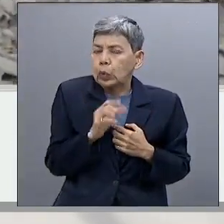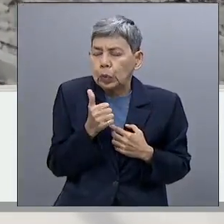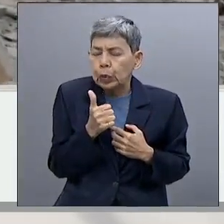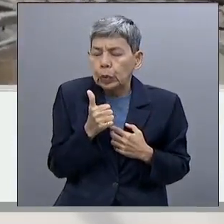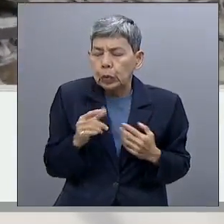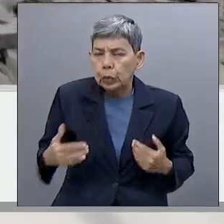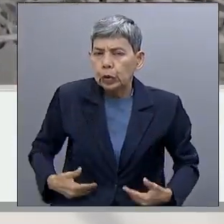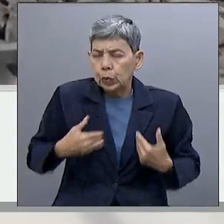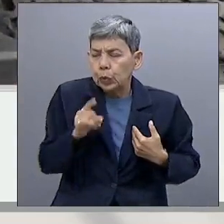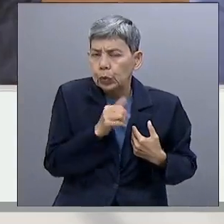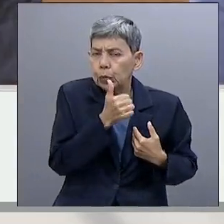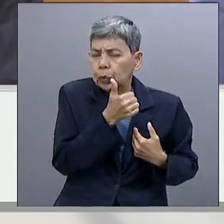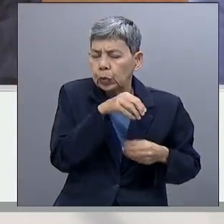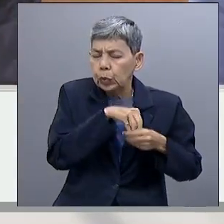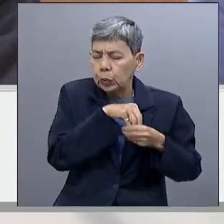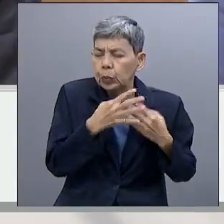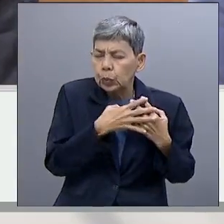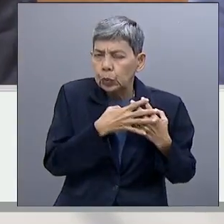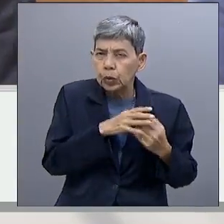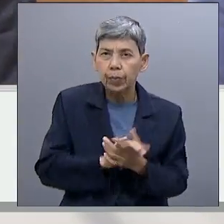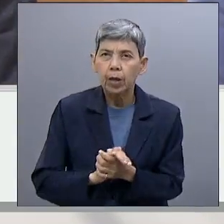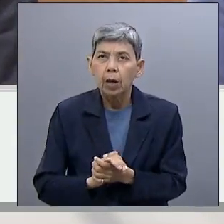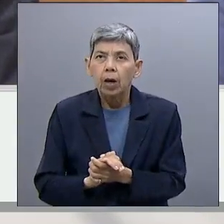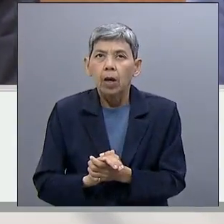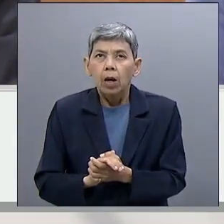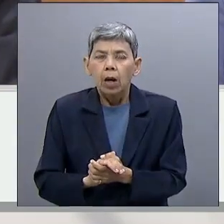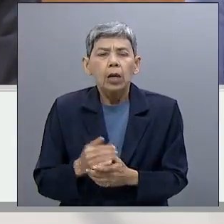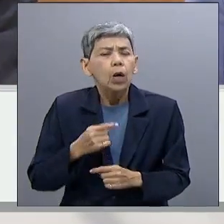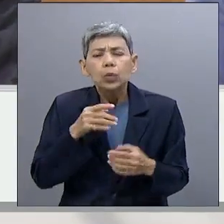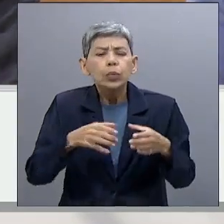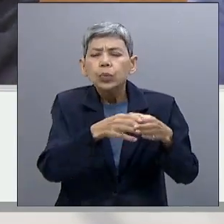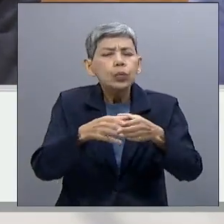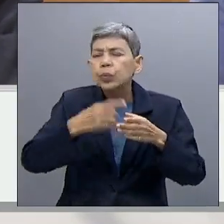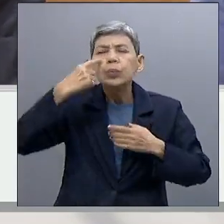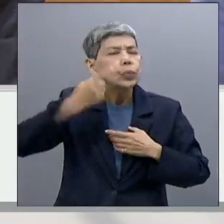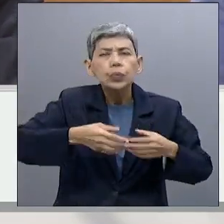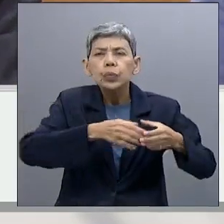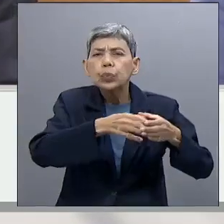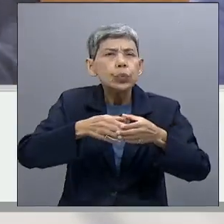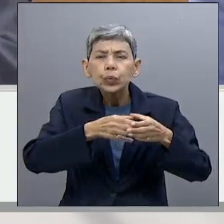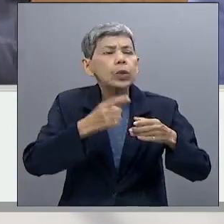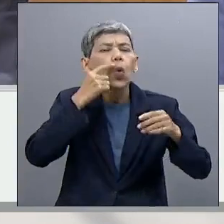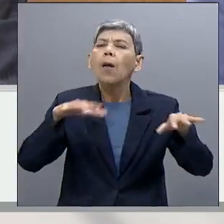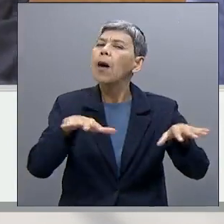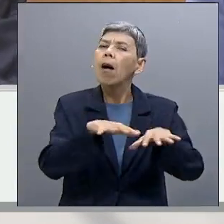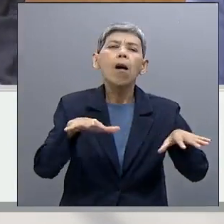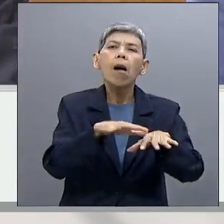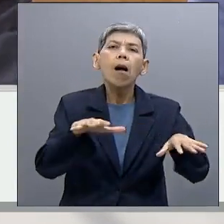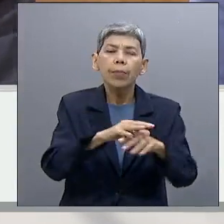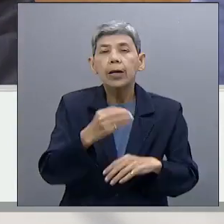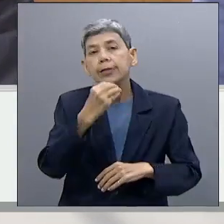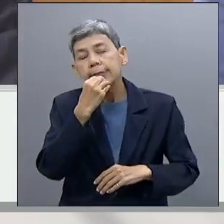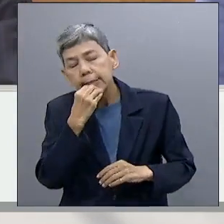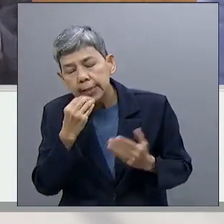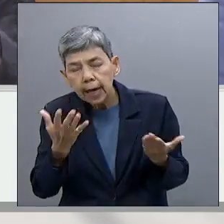ครับแล้วก็คล้ายกับว่าก็อยู่แบบปกติธรรมดาหมายความว่า เรื่องอาหารการ